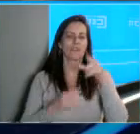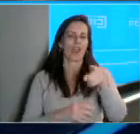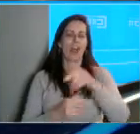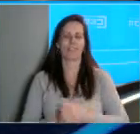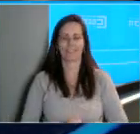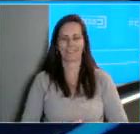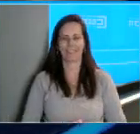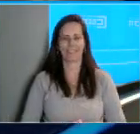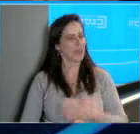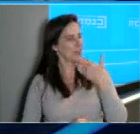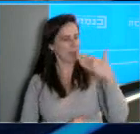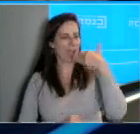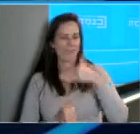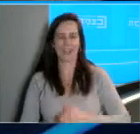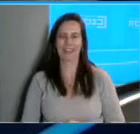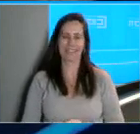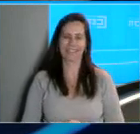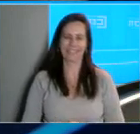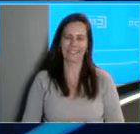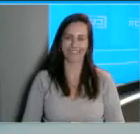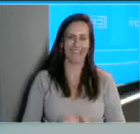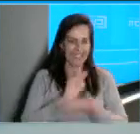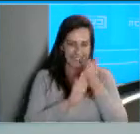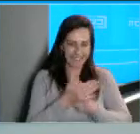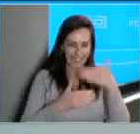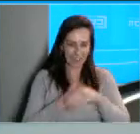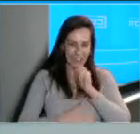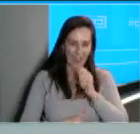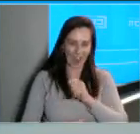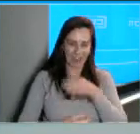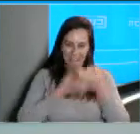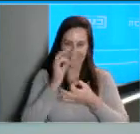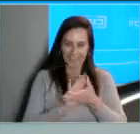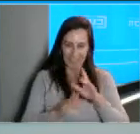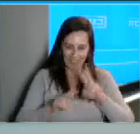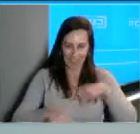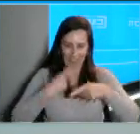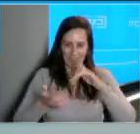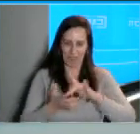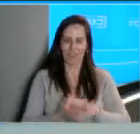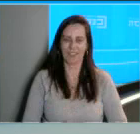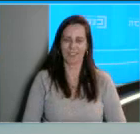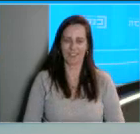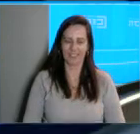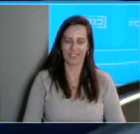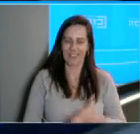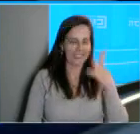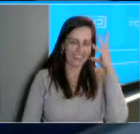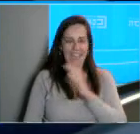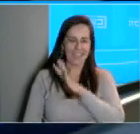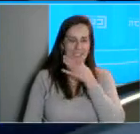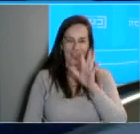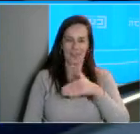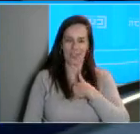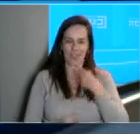משה. תודה רבה, עודד. תודה לך, משה. זהו, סיימנו את הרעיון? אכן, כן, ועכשיו, כמובטח, נחליף מקומות. איזה יופי,